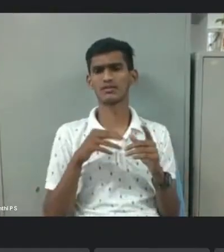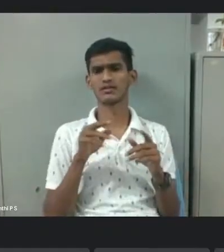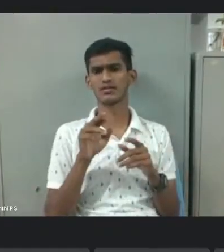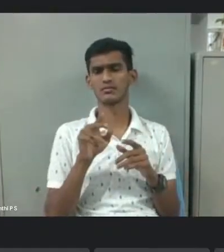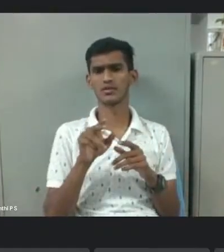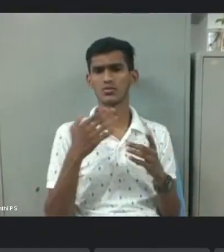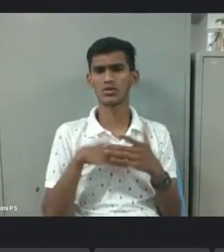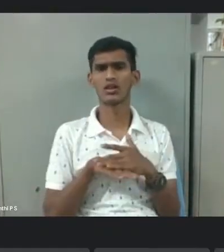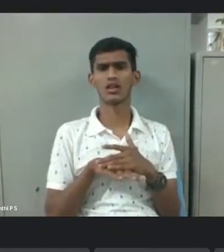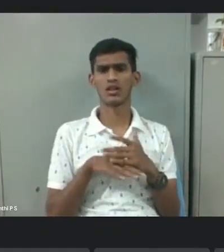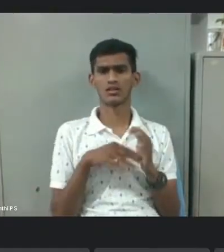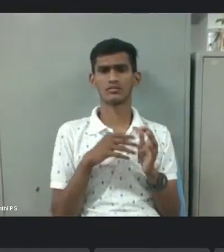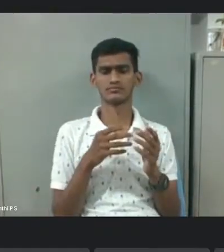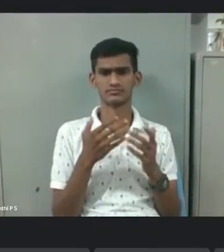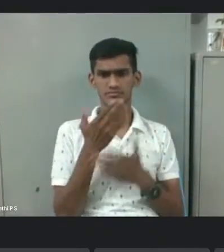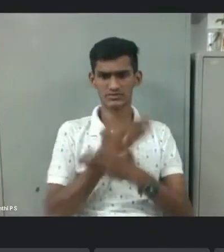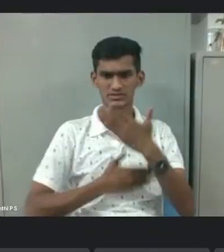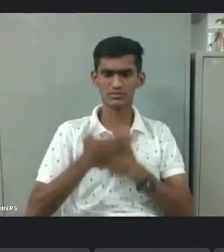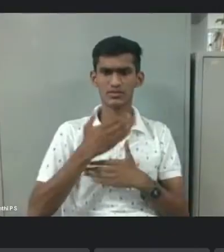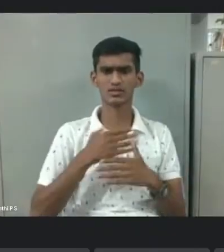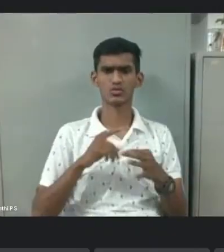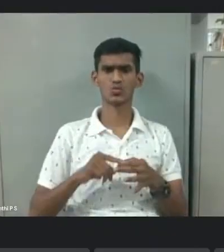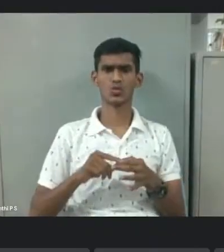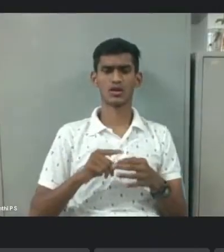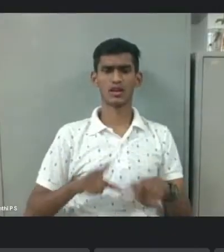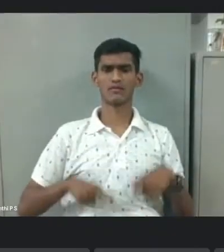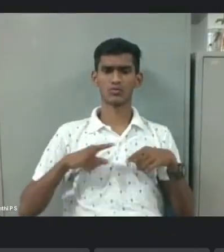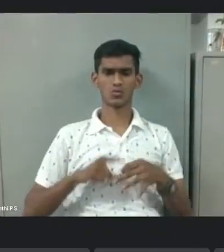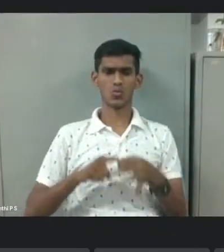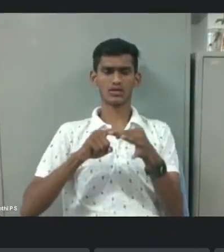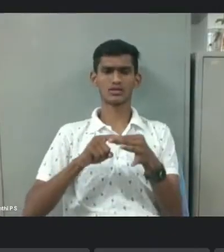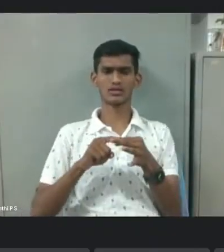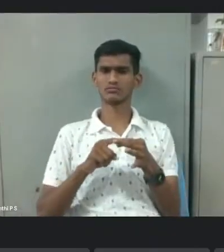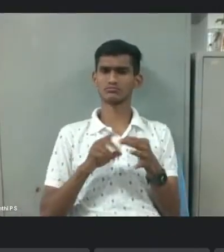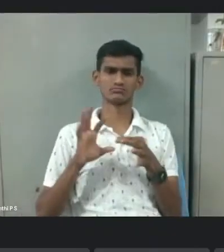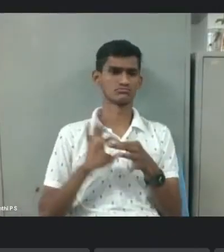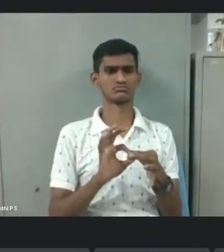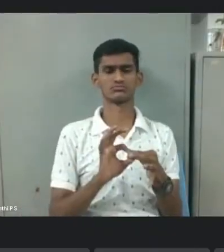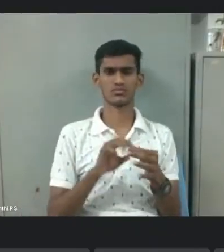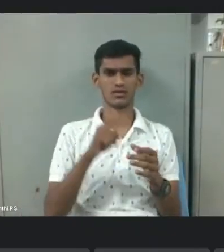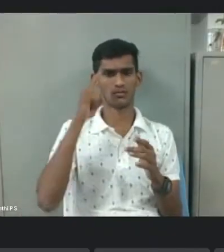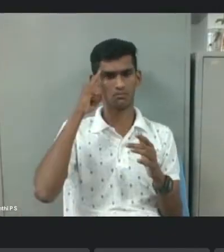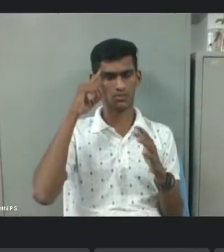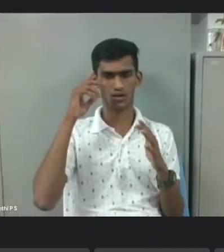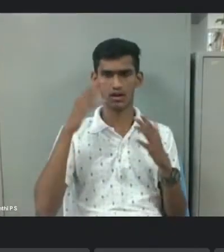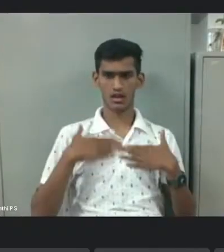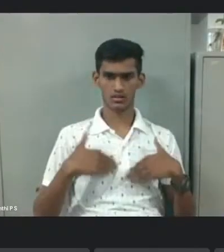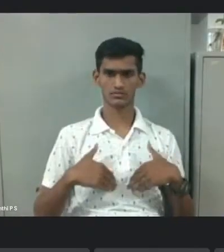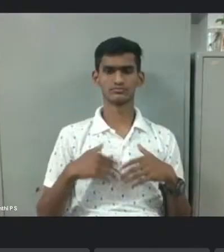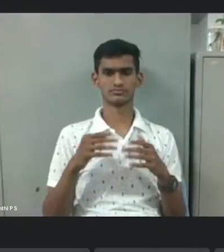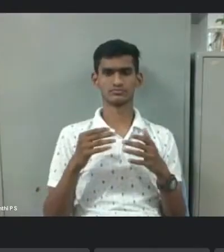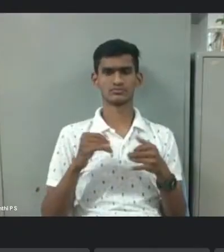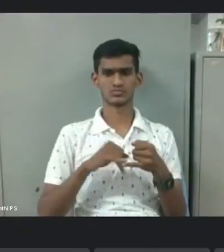അത് അനുസരിച്ചിരിക്കും ക്വാളിറ്റി ഓഫ് ലൈഫിനെയും മെന്റൽ ഹെൽത്തിനെയും ബാധിക്കുന്നത്. ഇതില് ഈ പറഞ്ഞ നമ്മുടെ എല്ലാ